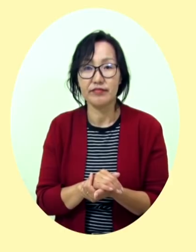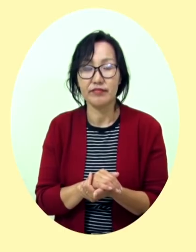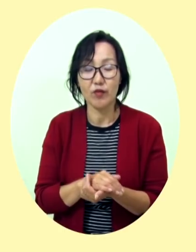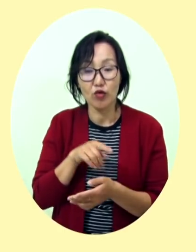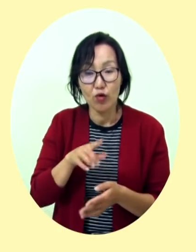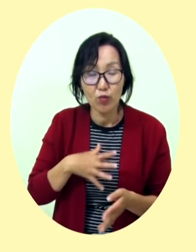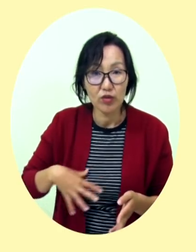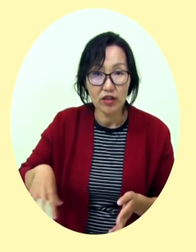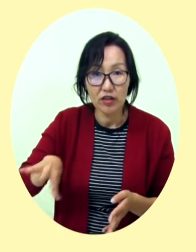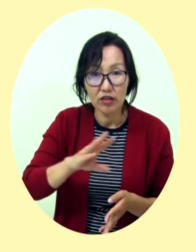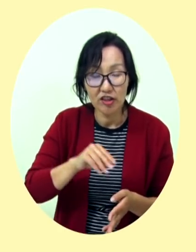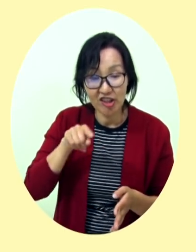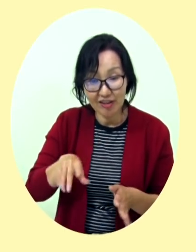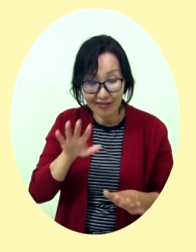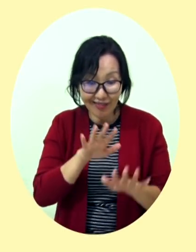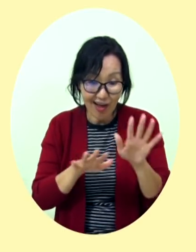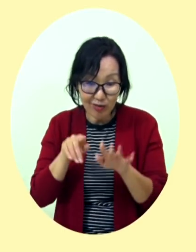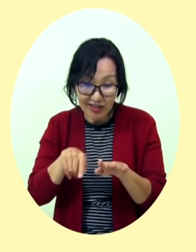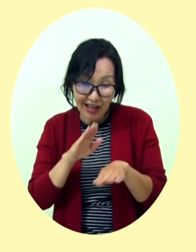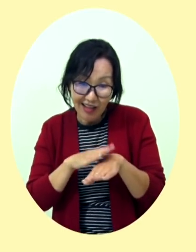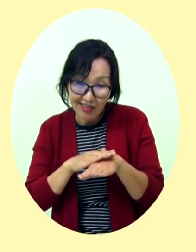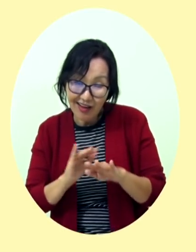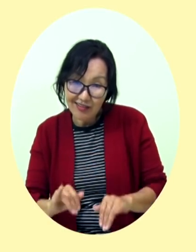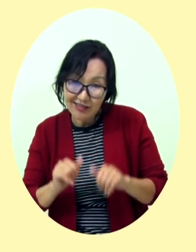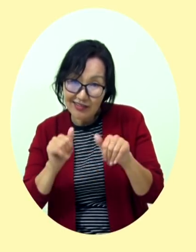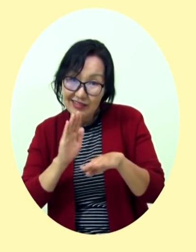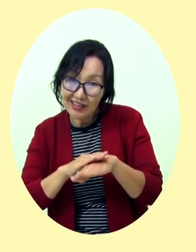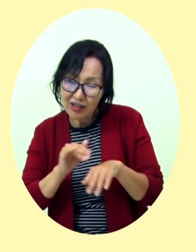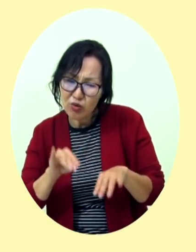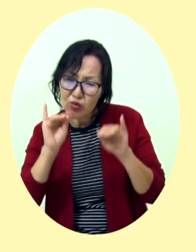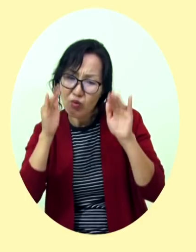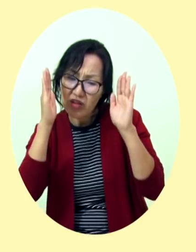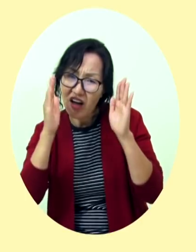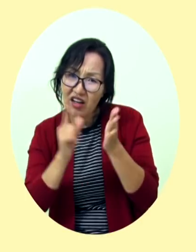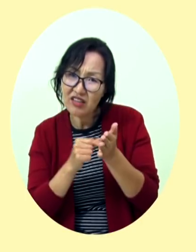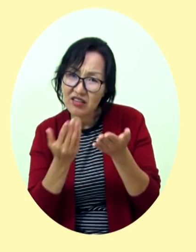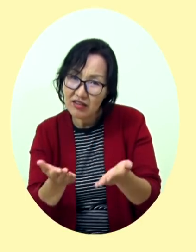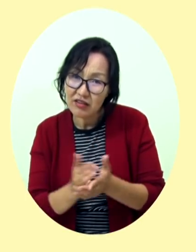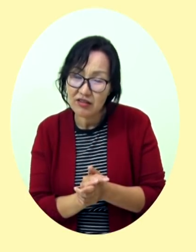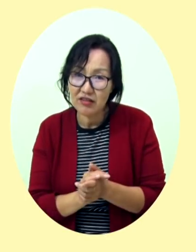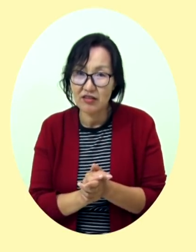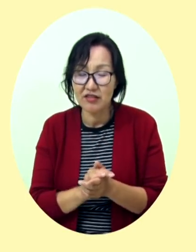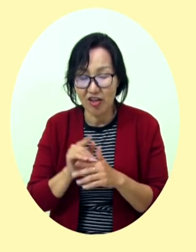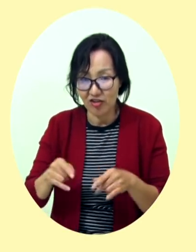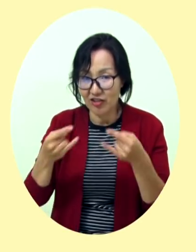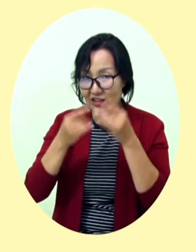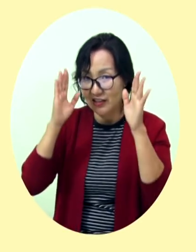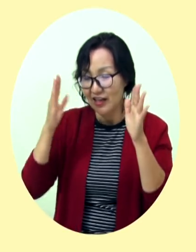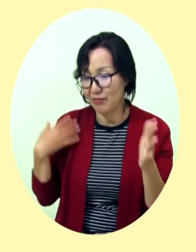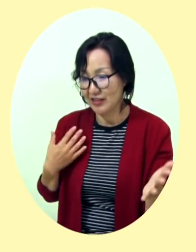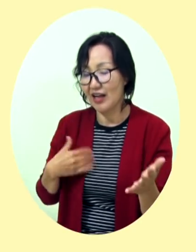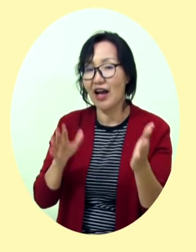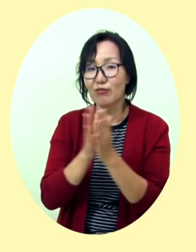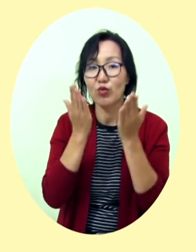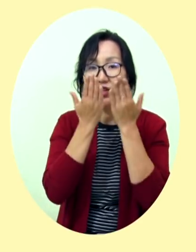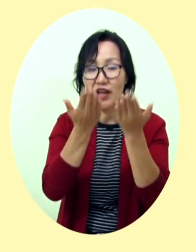За, одоо тэгвэл бүгдээрээ энэ найруулгын алдааг засахад юуг нь анхаарах ёстой болоо гэдгийг дэлгэцнээс